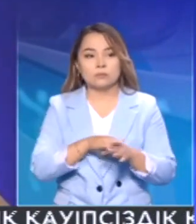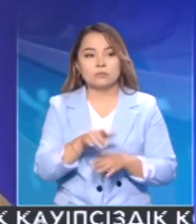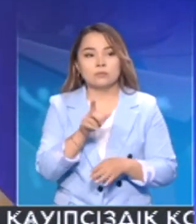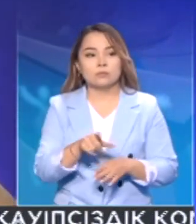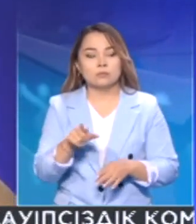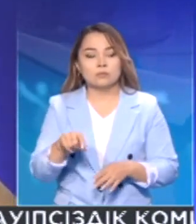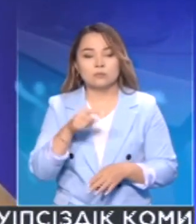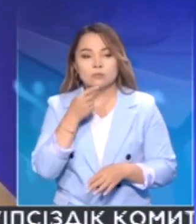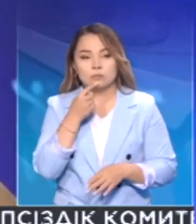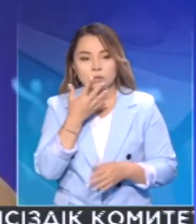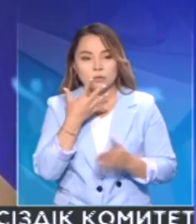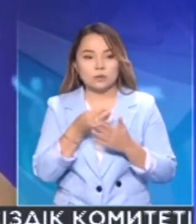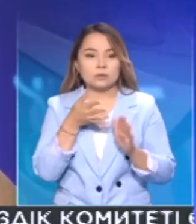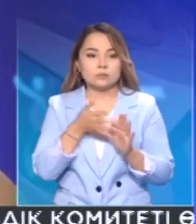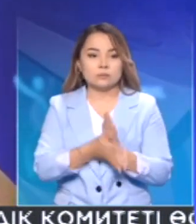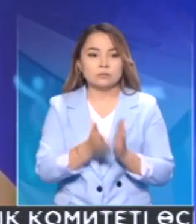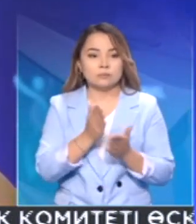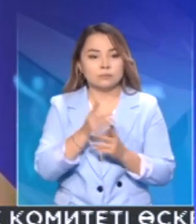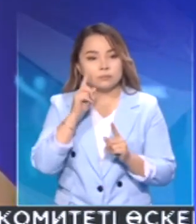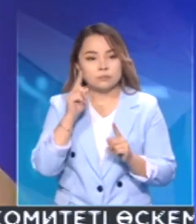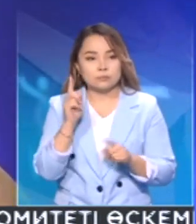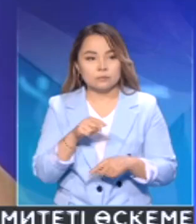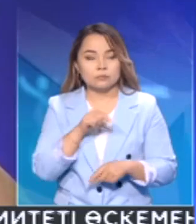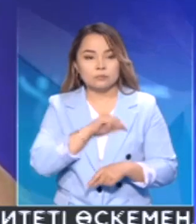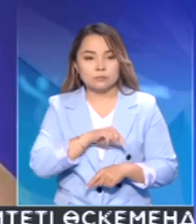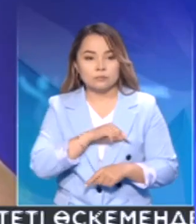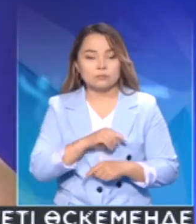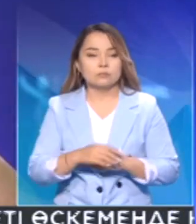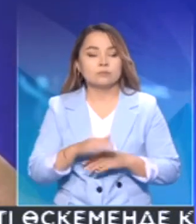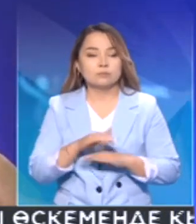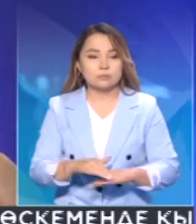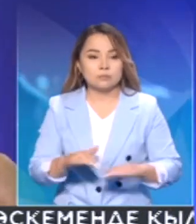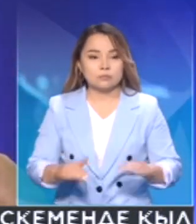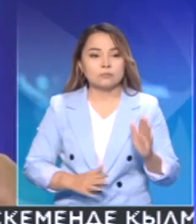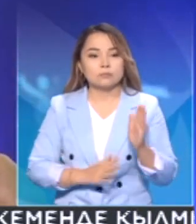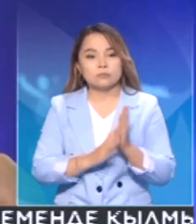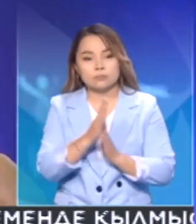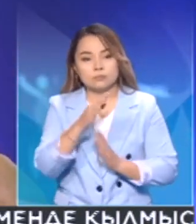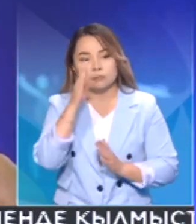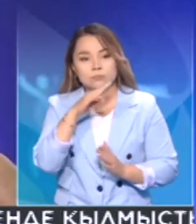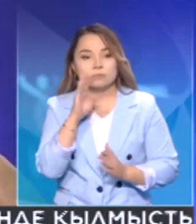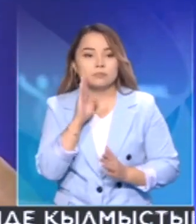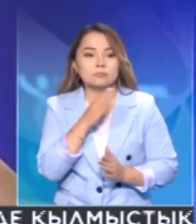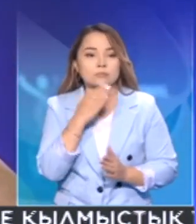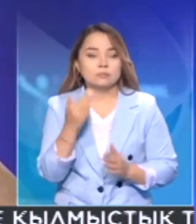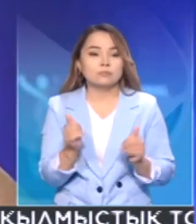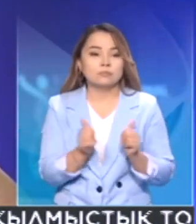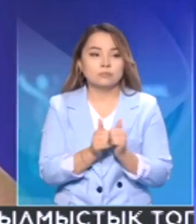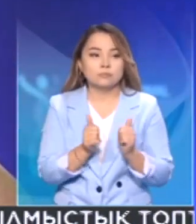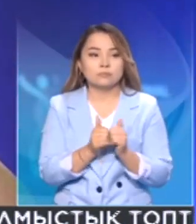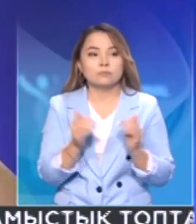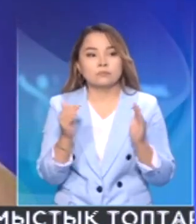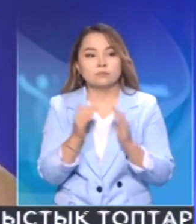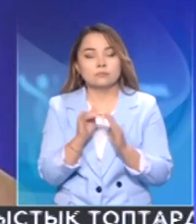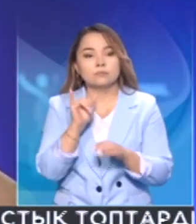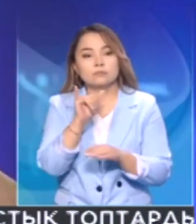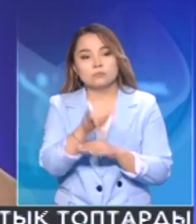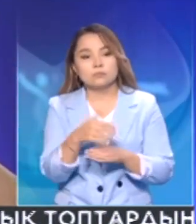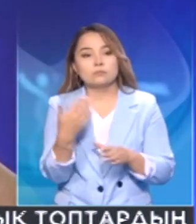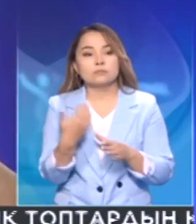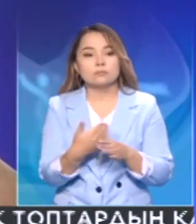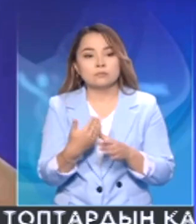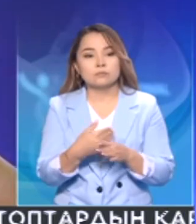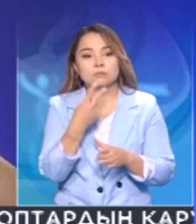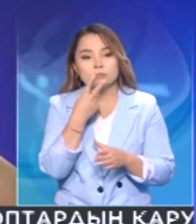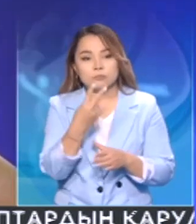адамдардың қанына сіңген қасиет деп білемін. Себебі бала кезімізден әке шешеміздің көршілердің үйлеріне барып көмектесіп жүргенін